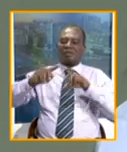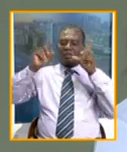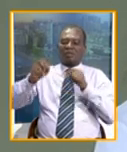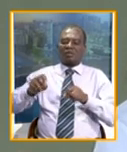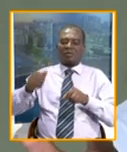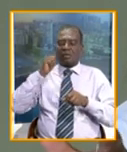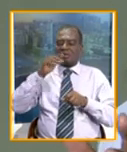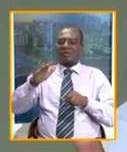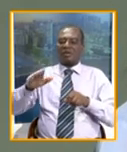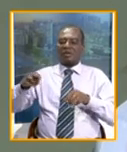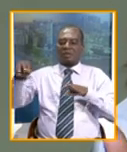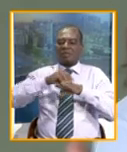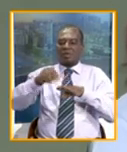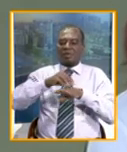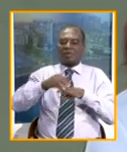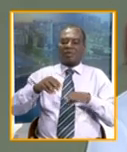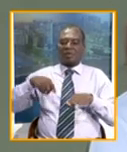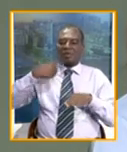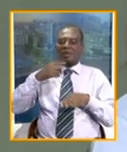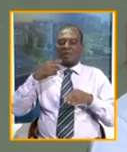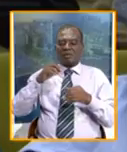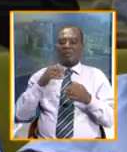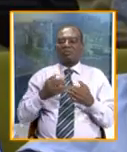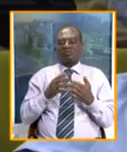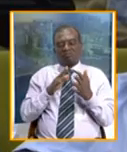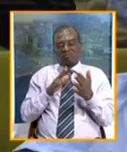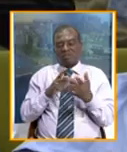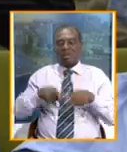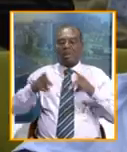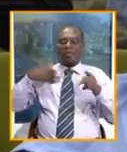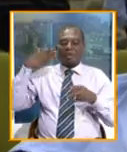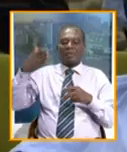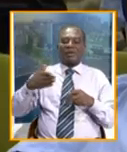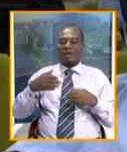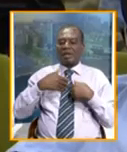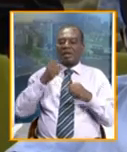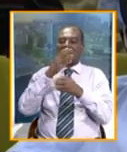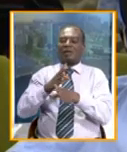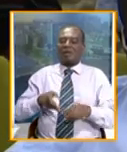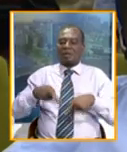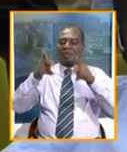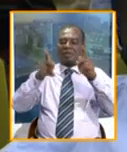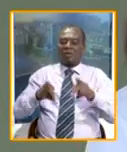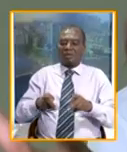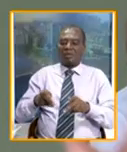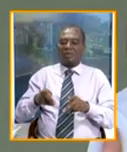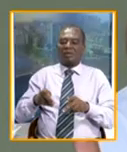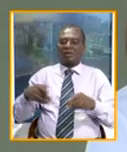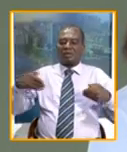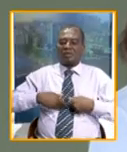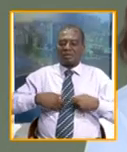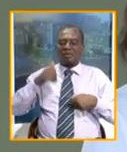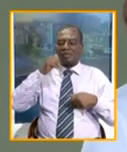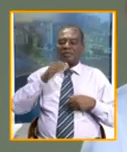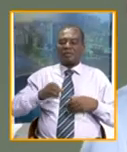Mathématiques qui, nous l'espérons, permettra et a déjà permis de sélectionner des jeunes filles